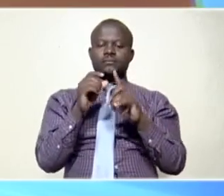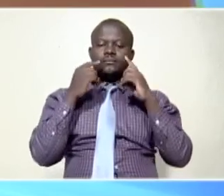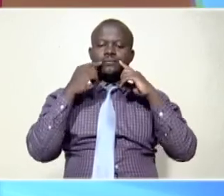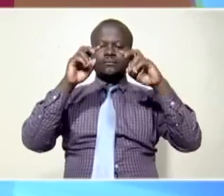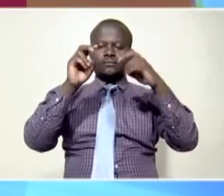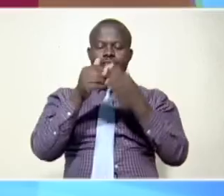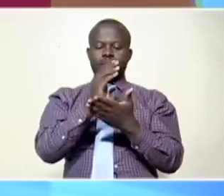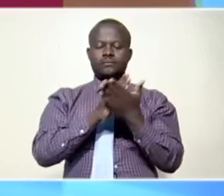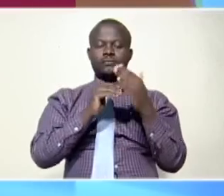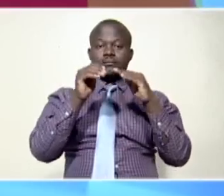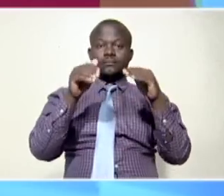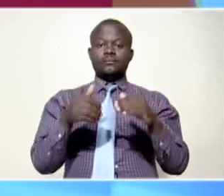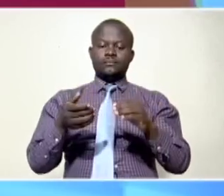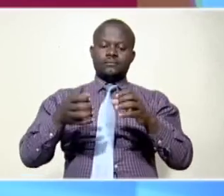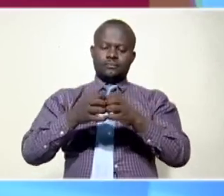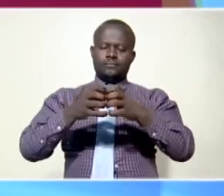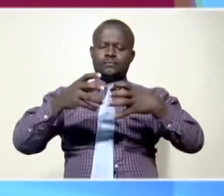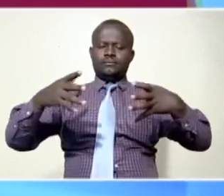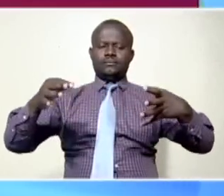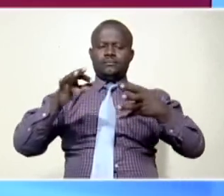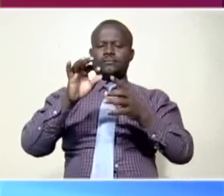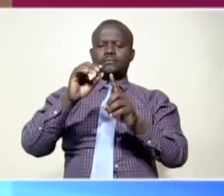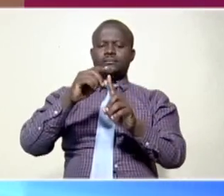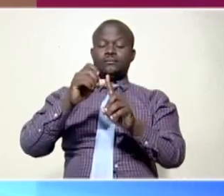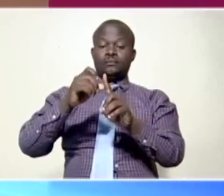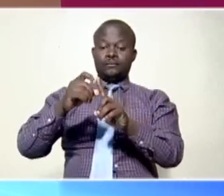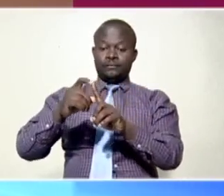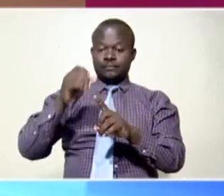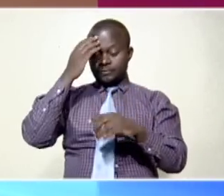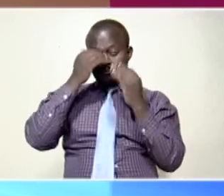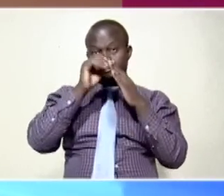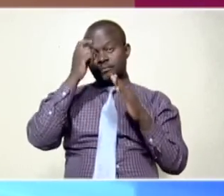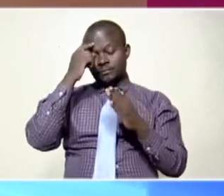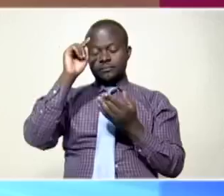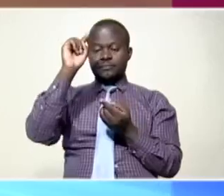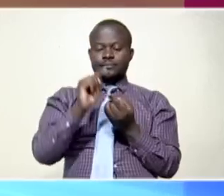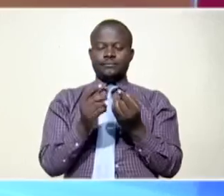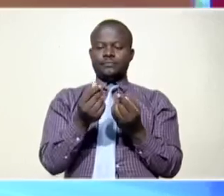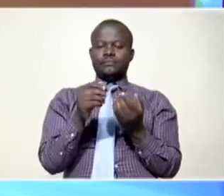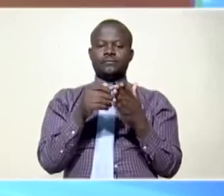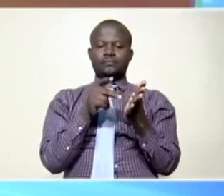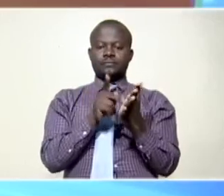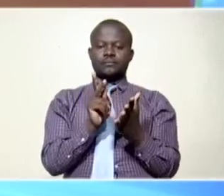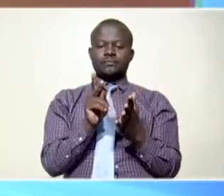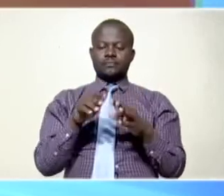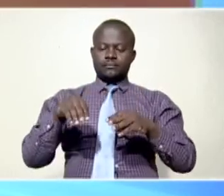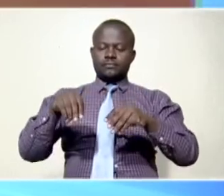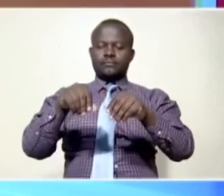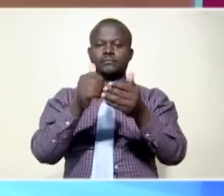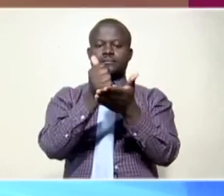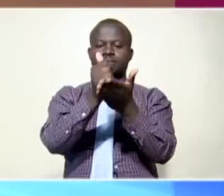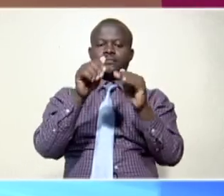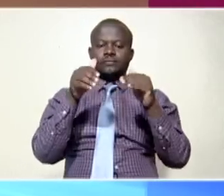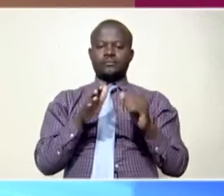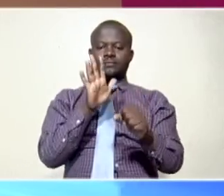w'umuceri wiyongereye cyane. Ibi bikaba byaraturutse kuko Leta yaragabanyije amafaranga y'ikiguzi cy'ifumbire. Ibi bikaba byarafashije